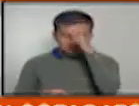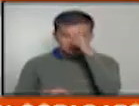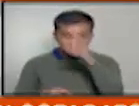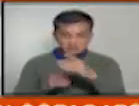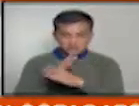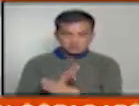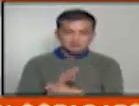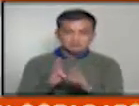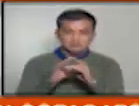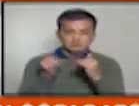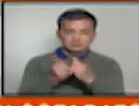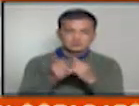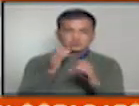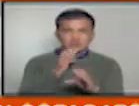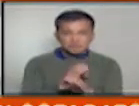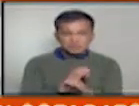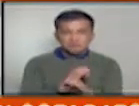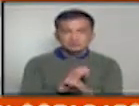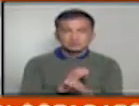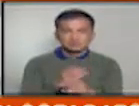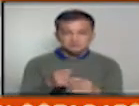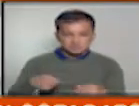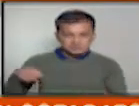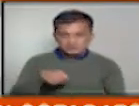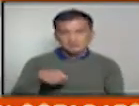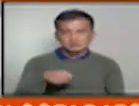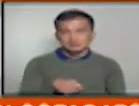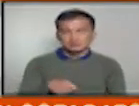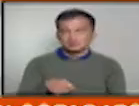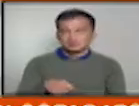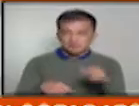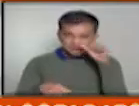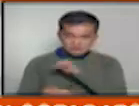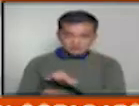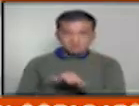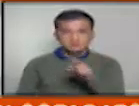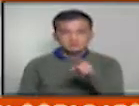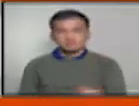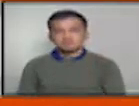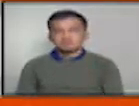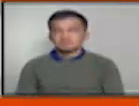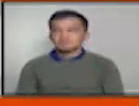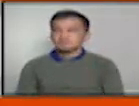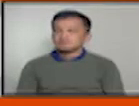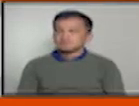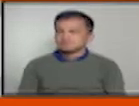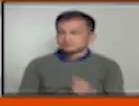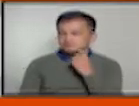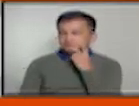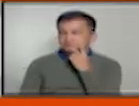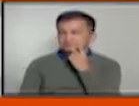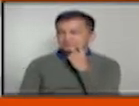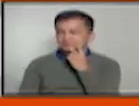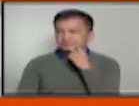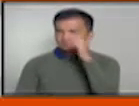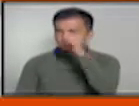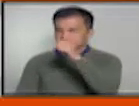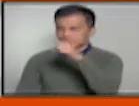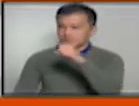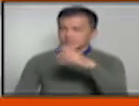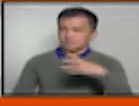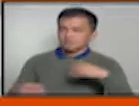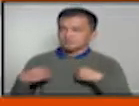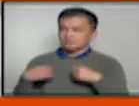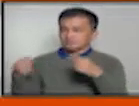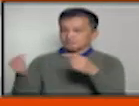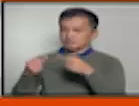harang ng barangay patrol at nanaksak pa at lasing. Opo, sir. Aminado po kami doon, sir.